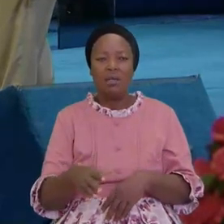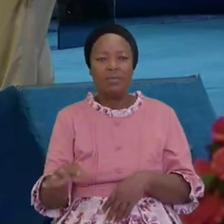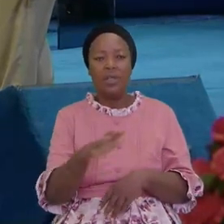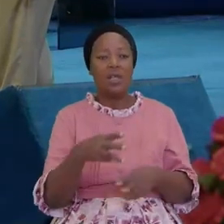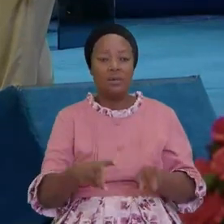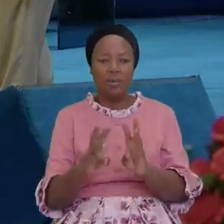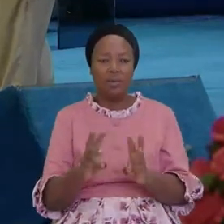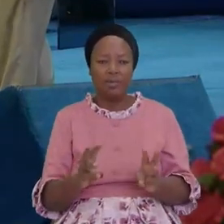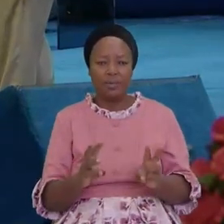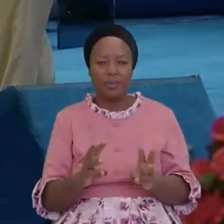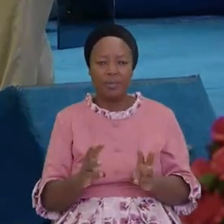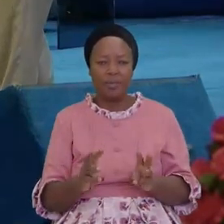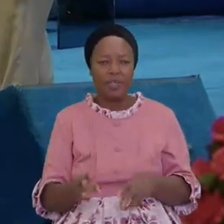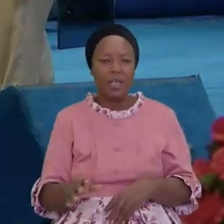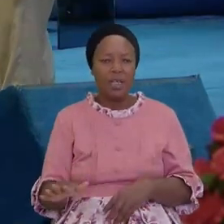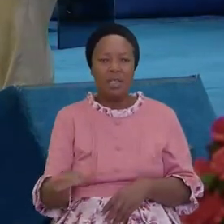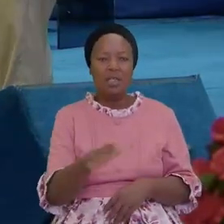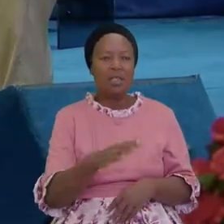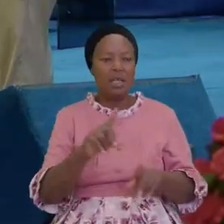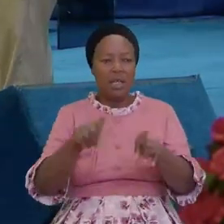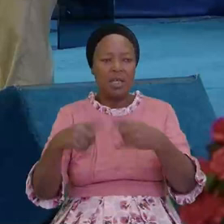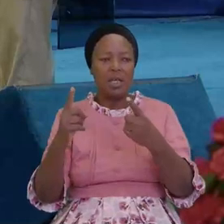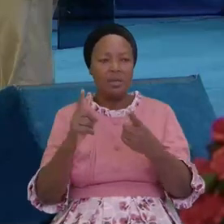Comme ils continuèrent leur chemin,